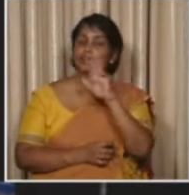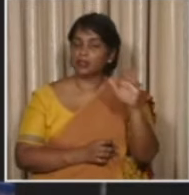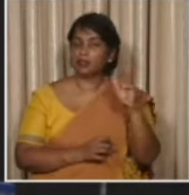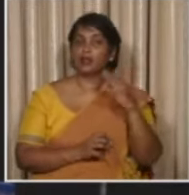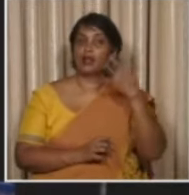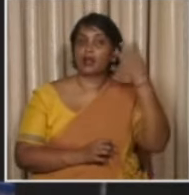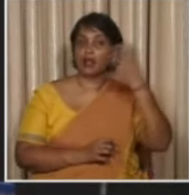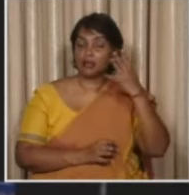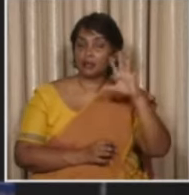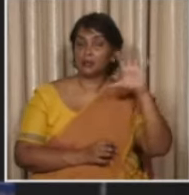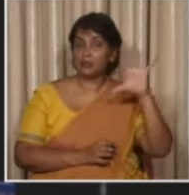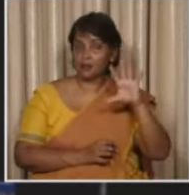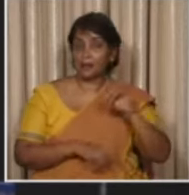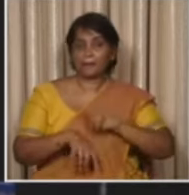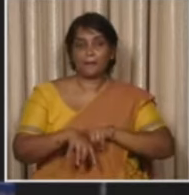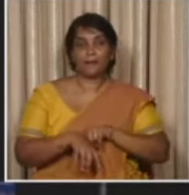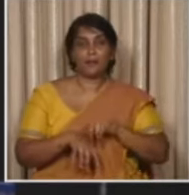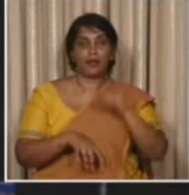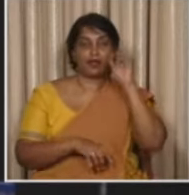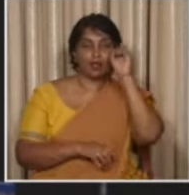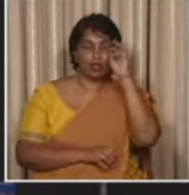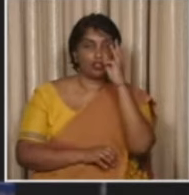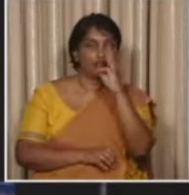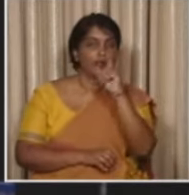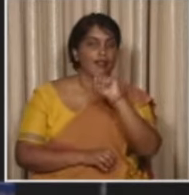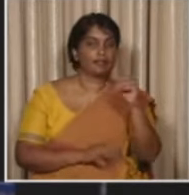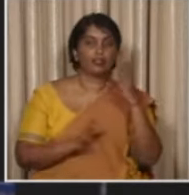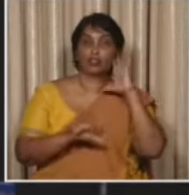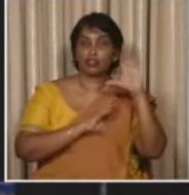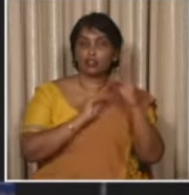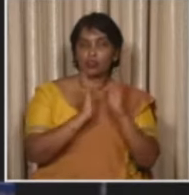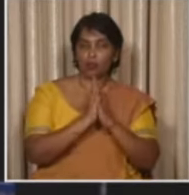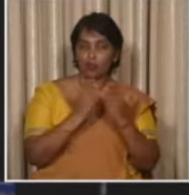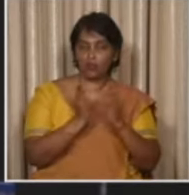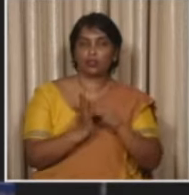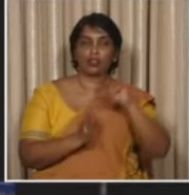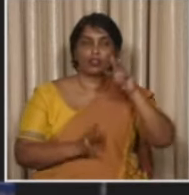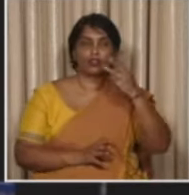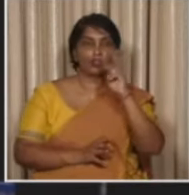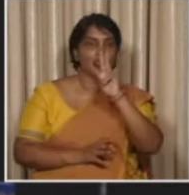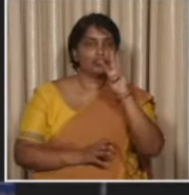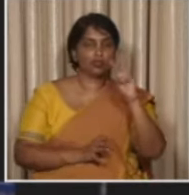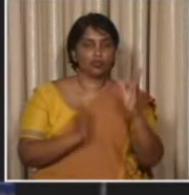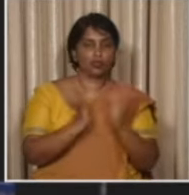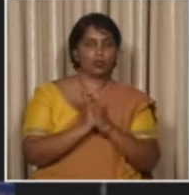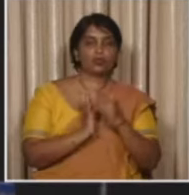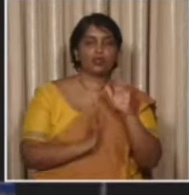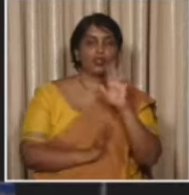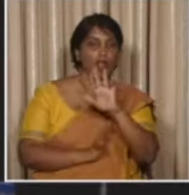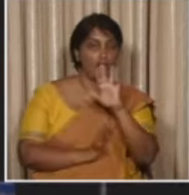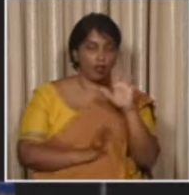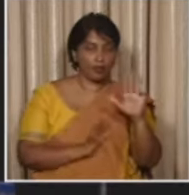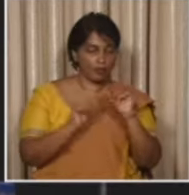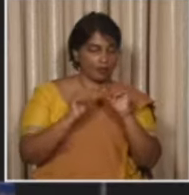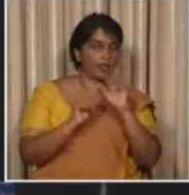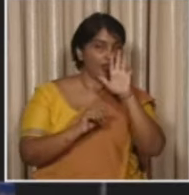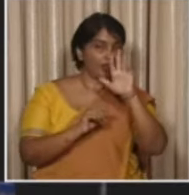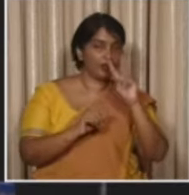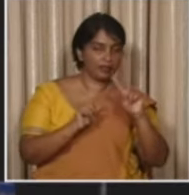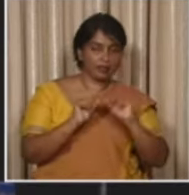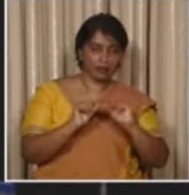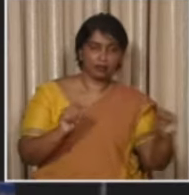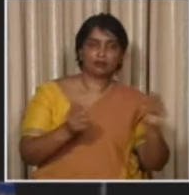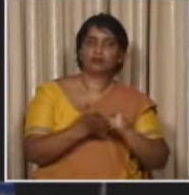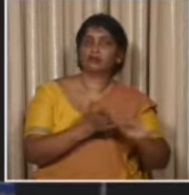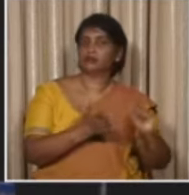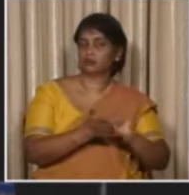2019/4/5 වෙනිදා පැය 3:10ට තොරතුරු පොතේ 333 පිටුවේ 92 ඡේදයේ මේ පිළිබඳව සටහන්